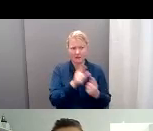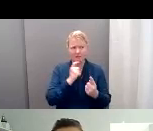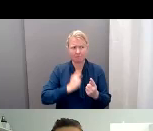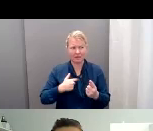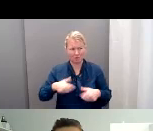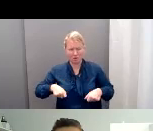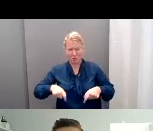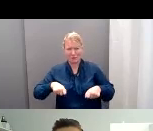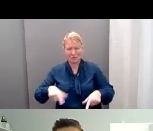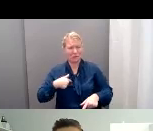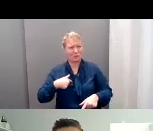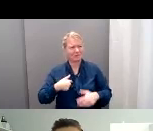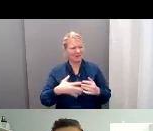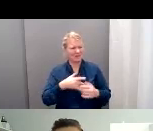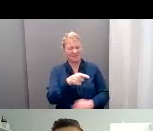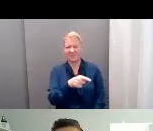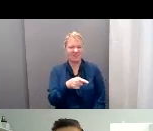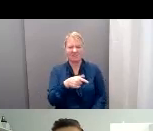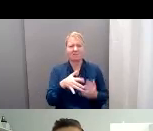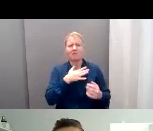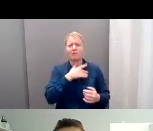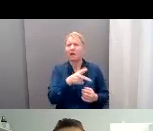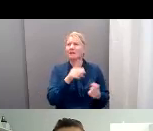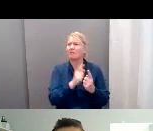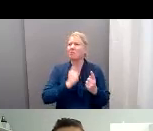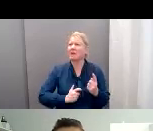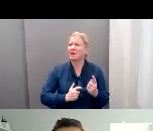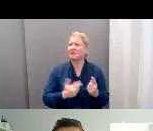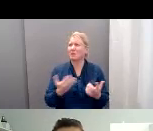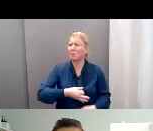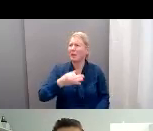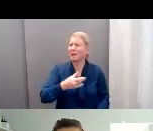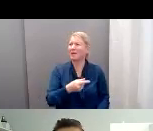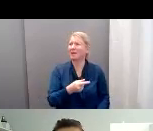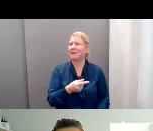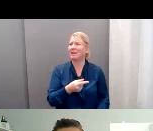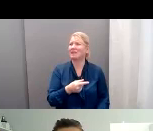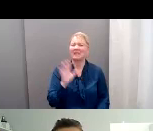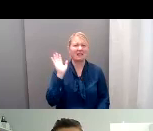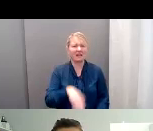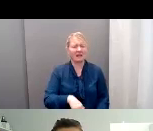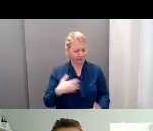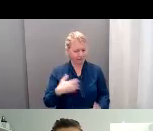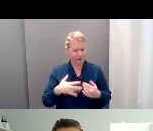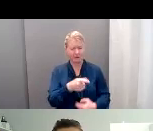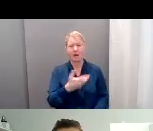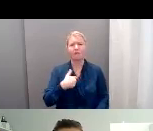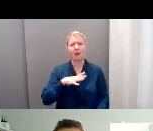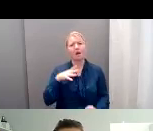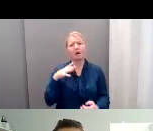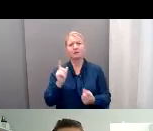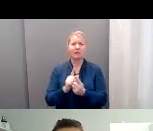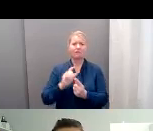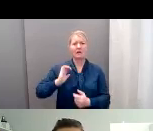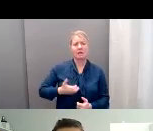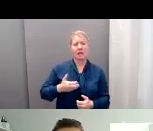Det är ändå svårt att förstå vad han säger för vits med det. Och det är väl normer på något sätt. Varför skulle man vilja ha en tjej i rullstol? Det är ju ändå